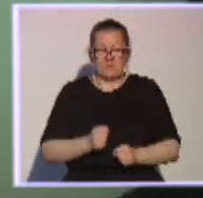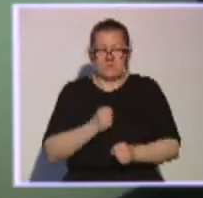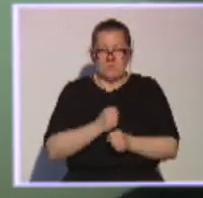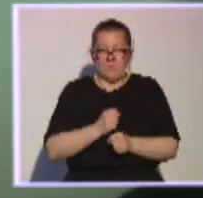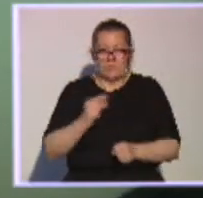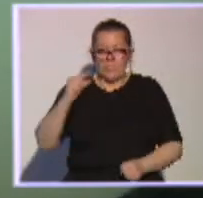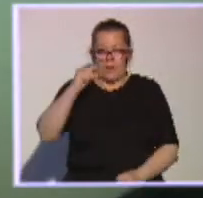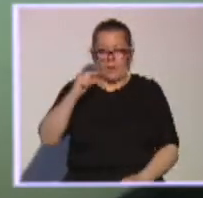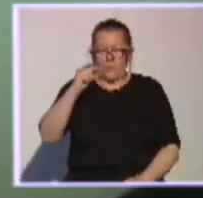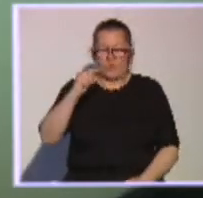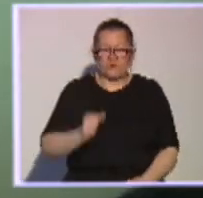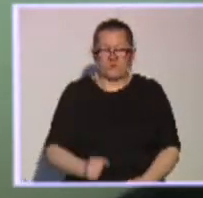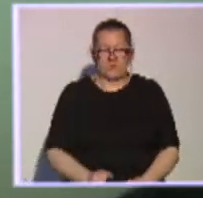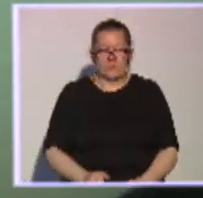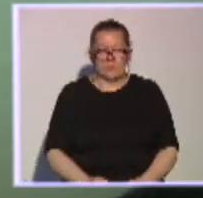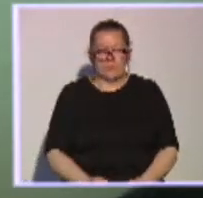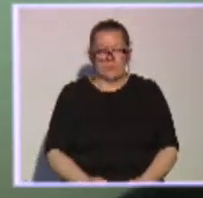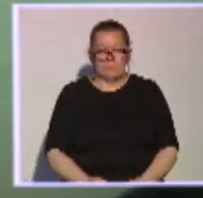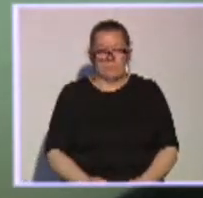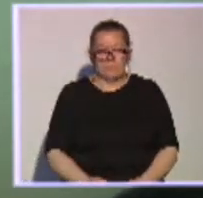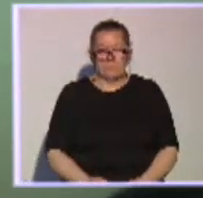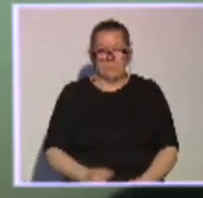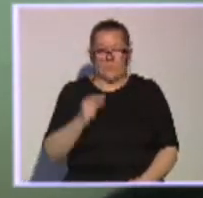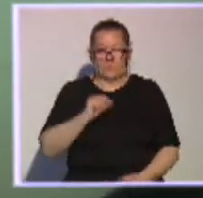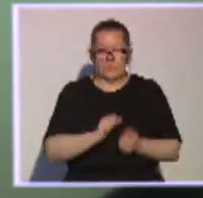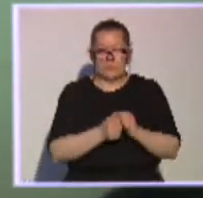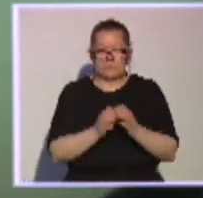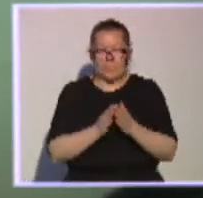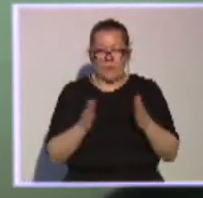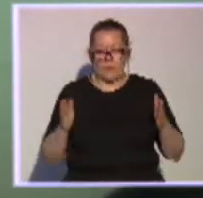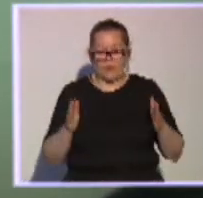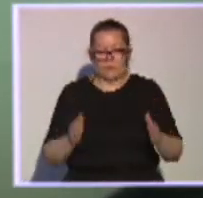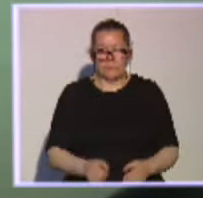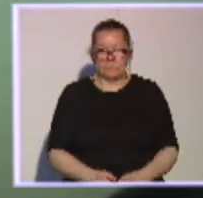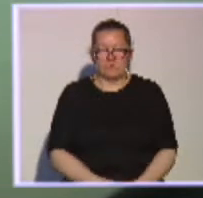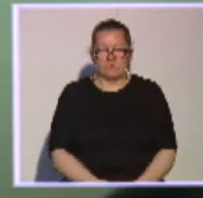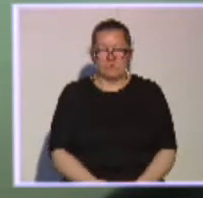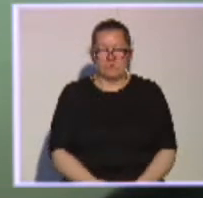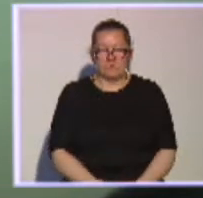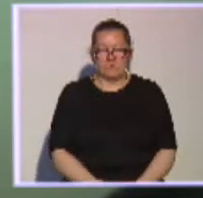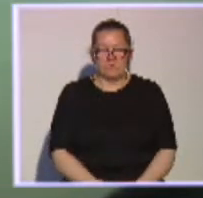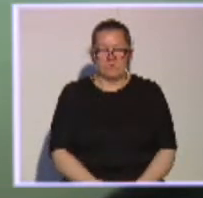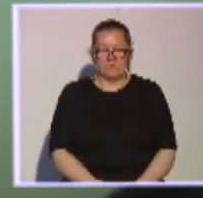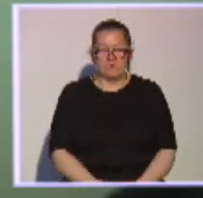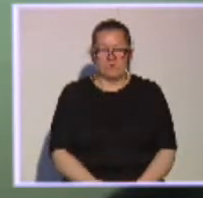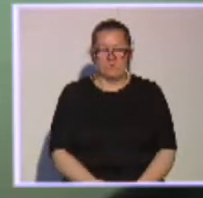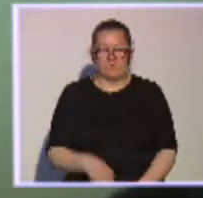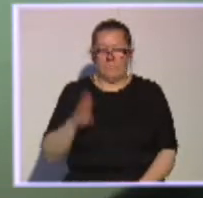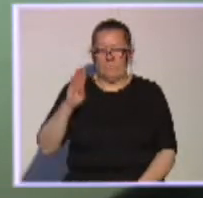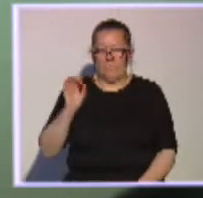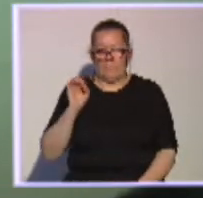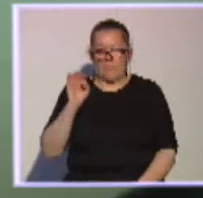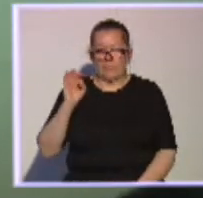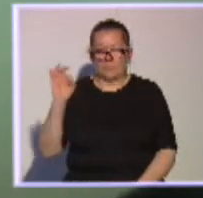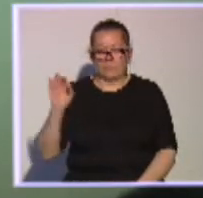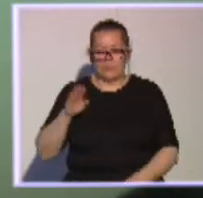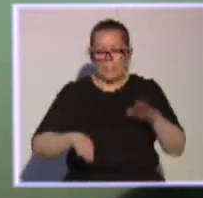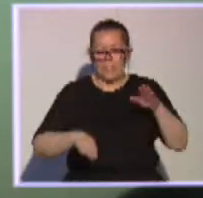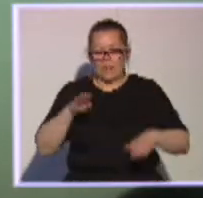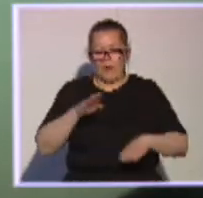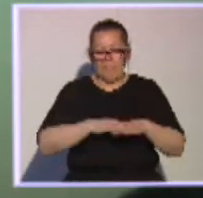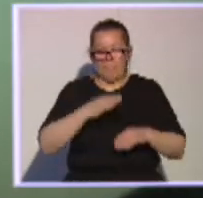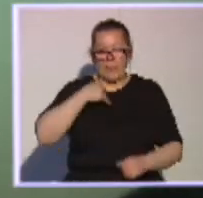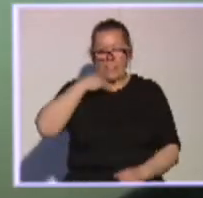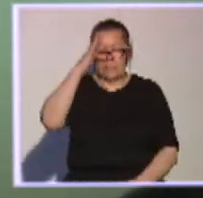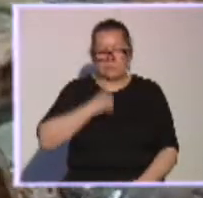minimă pe care trebuie și o cantitate maximă pe care ei trebuie să o proceseze în fiecare zi, în jur de 400 de kilograme maxim. Deci